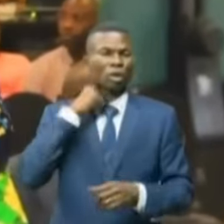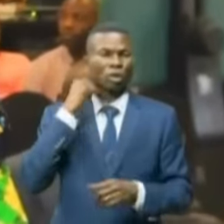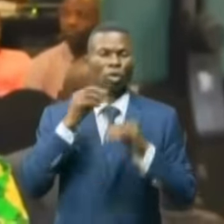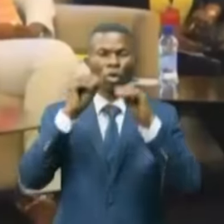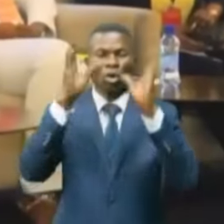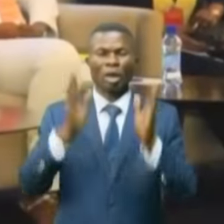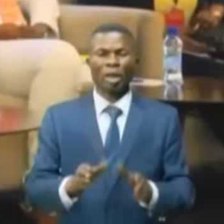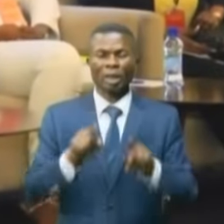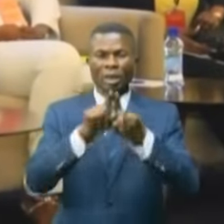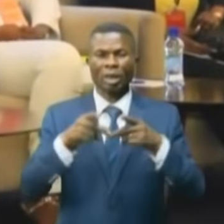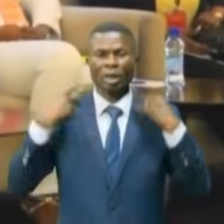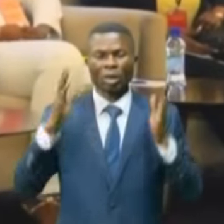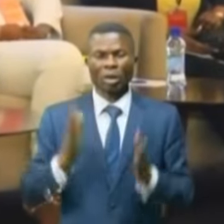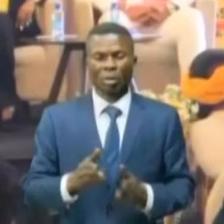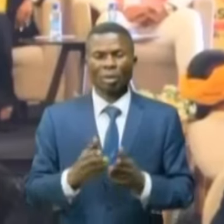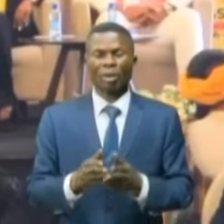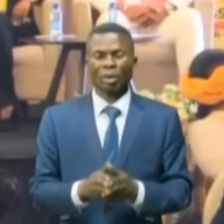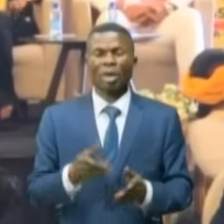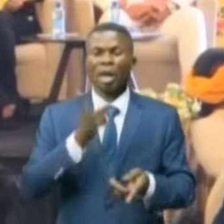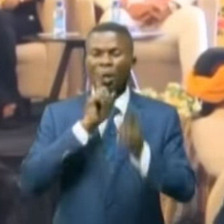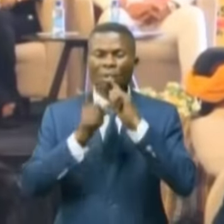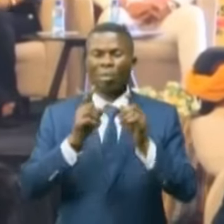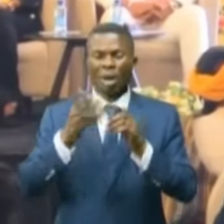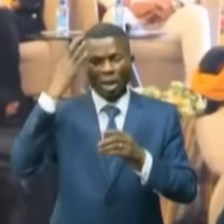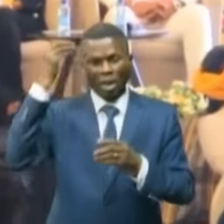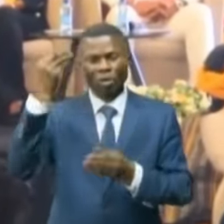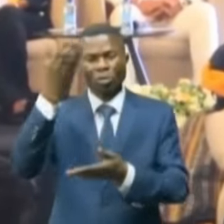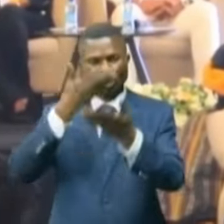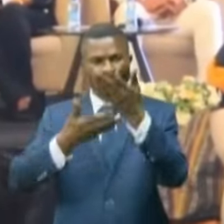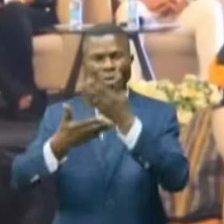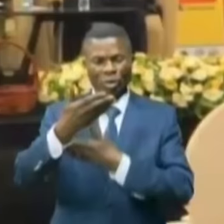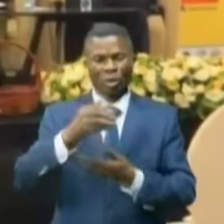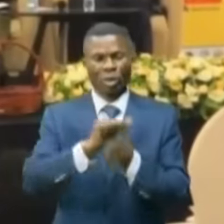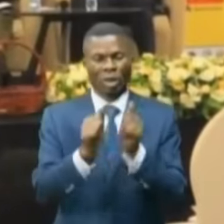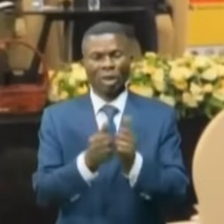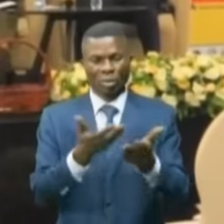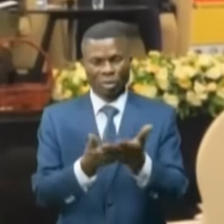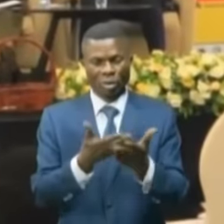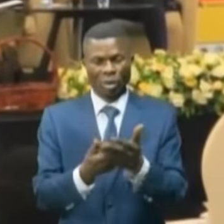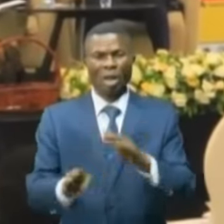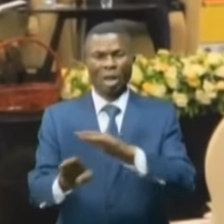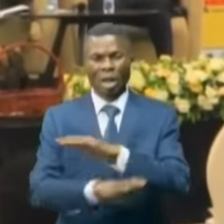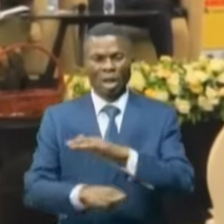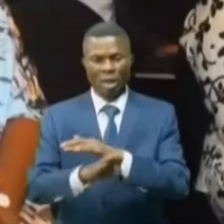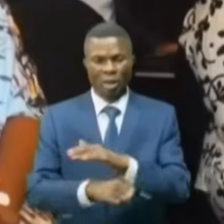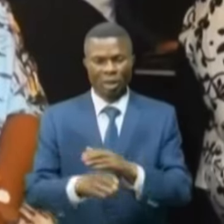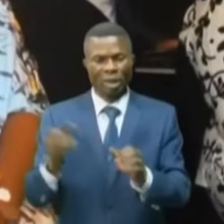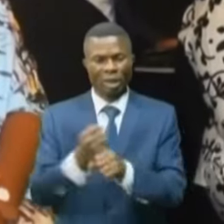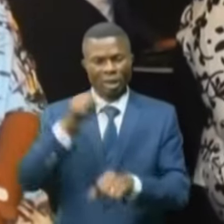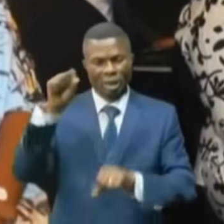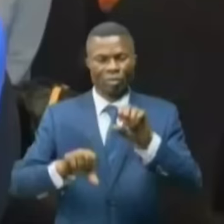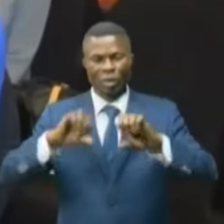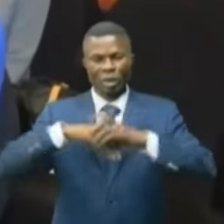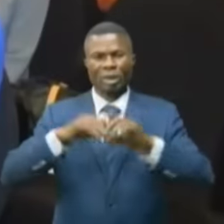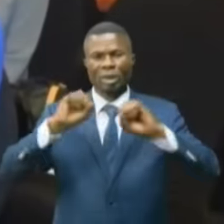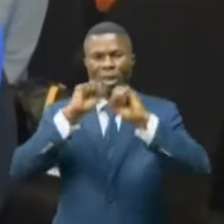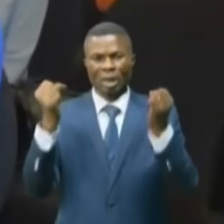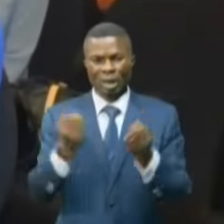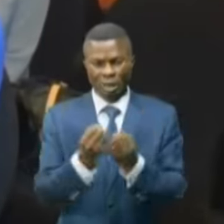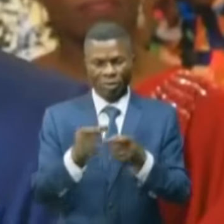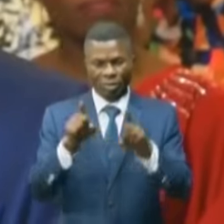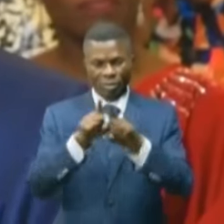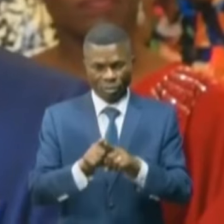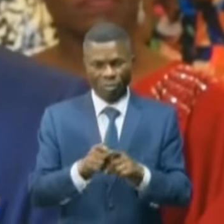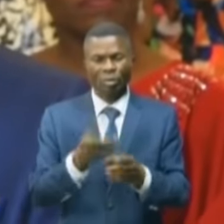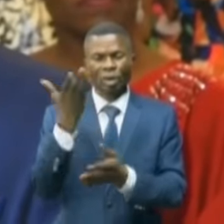et pasteurs de partager leurs expériences concernant cette situation à la base d'un dysfonctionnement social tout en profitant de